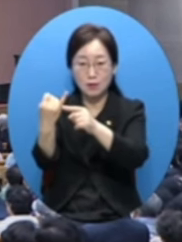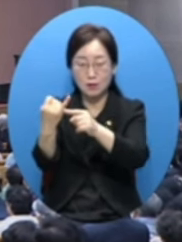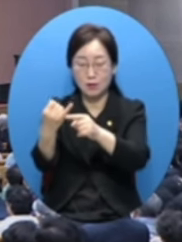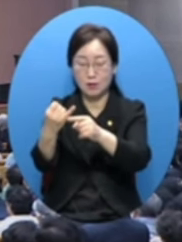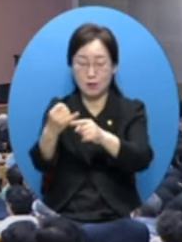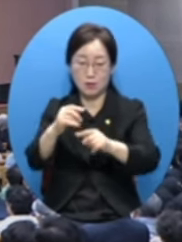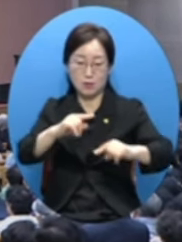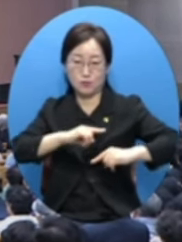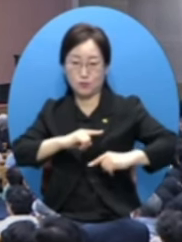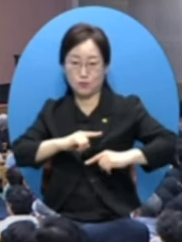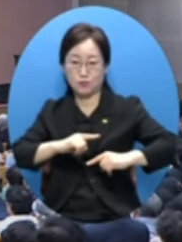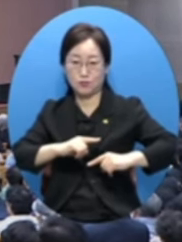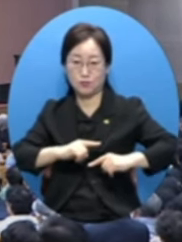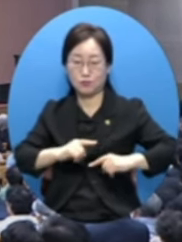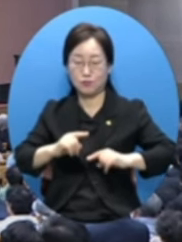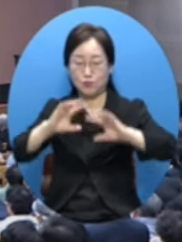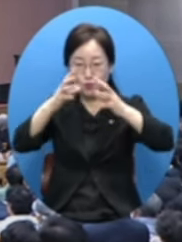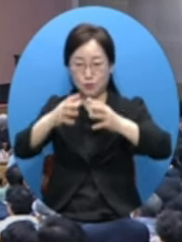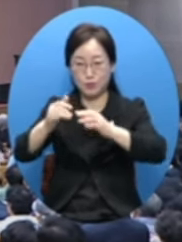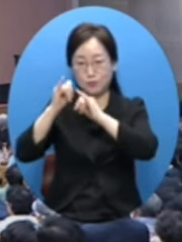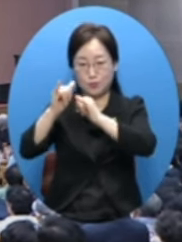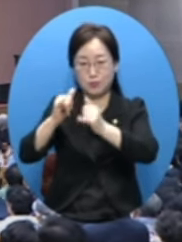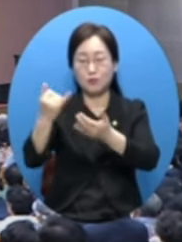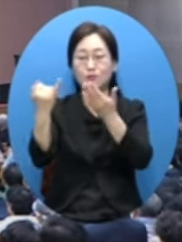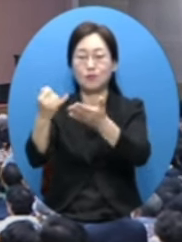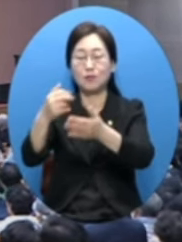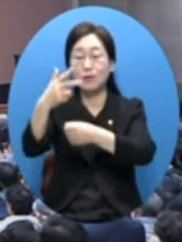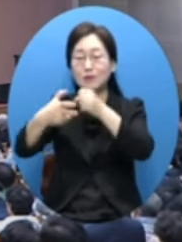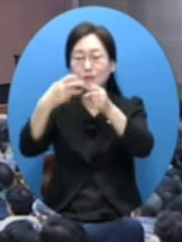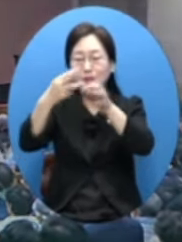수여했습니다. 73년 만에 주어진 훈장입니다.